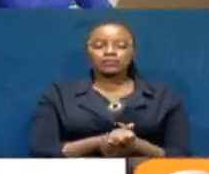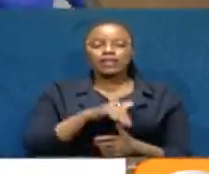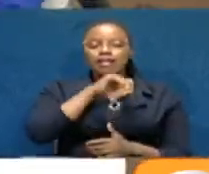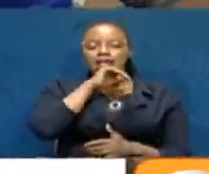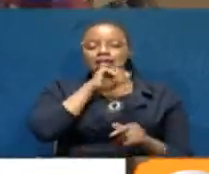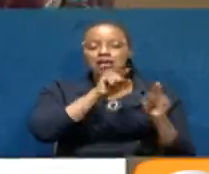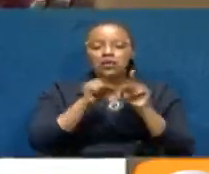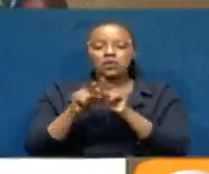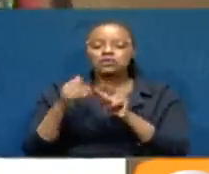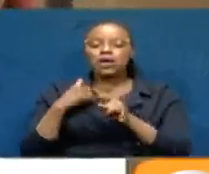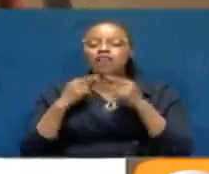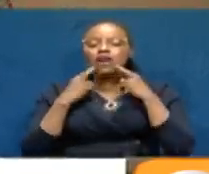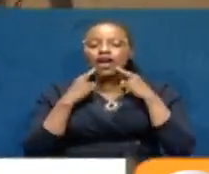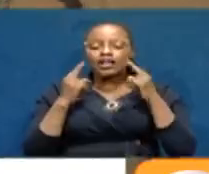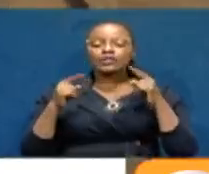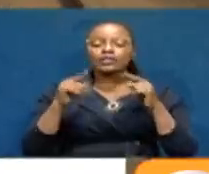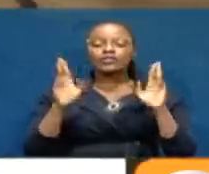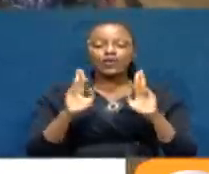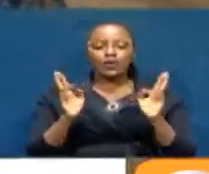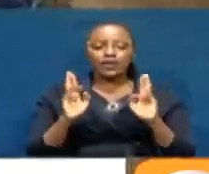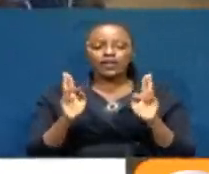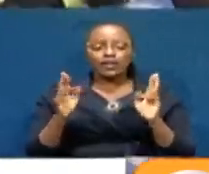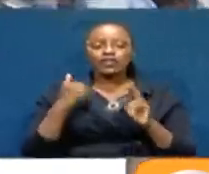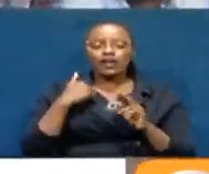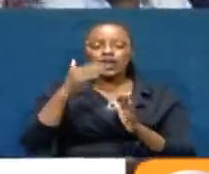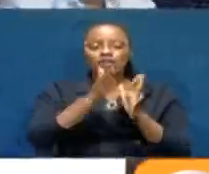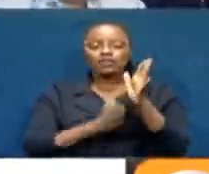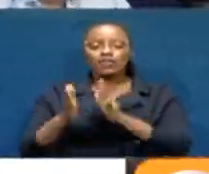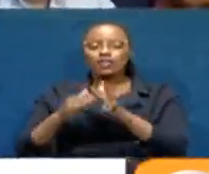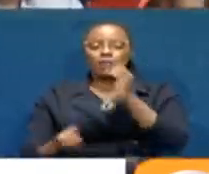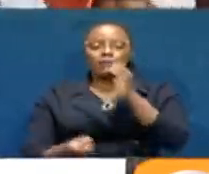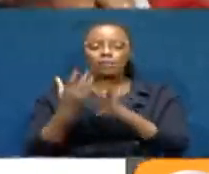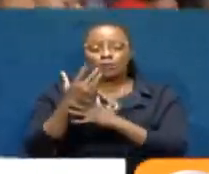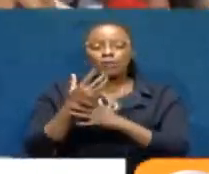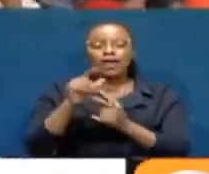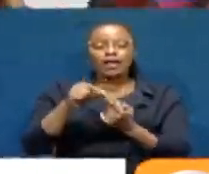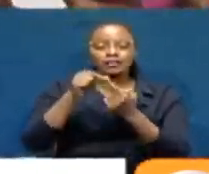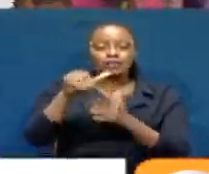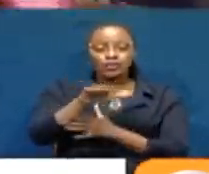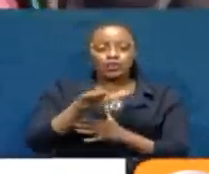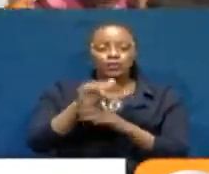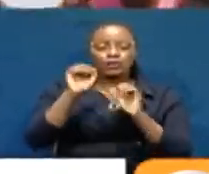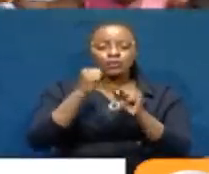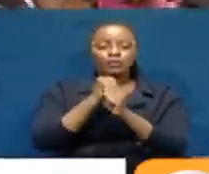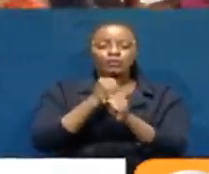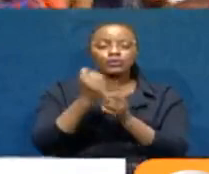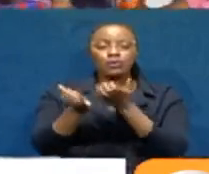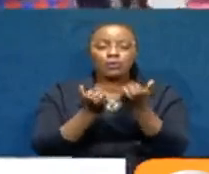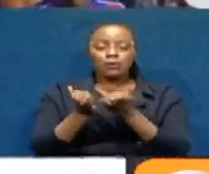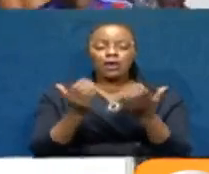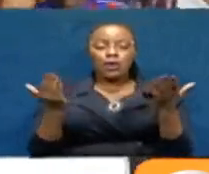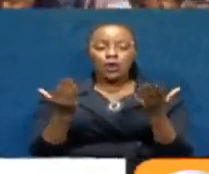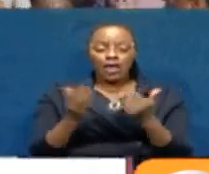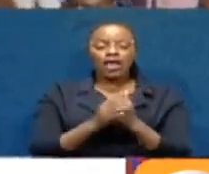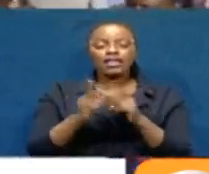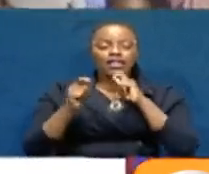Raila pia alitangaza kwamba tayari kuna mipango ya kuzindua eneo maalum la kufanyia biashara katika